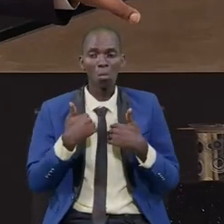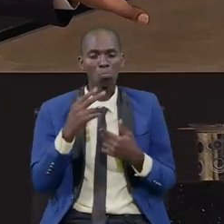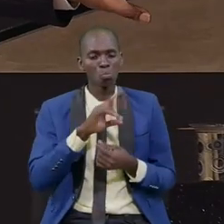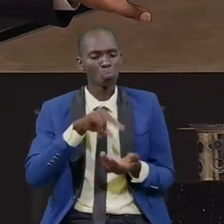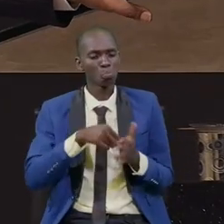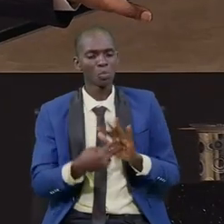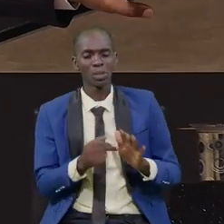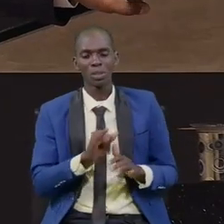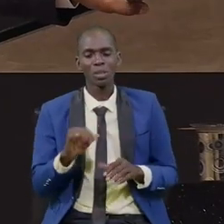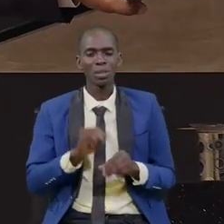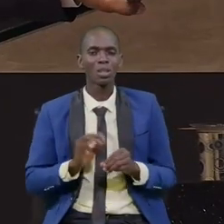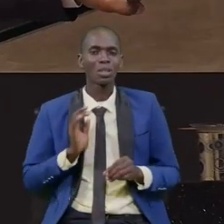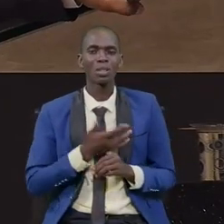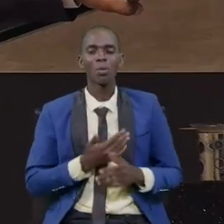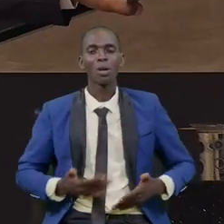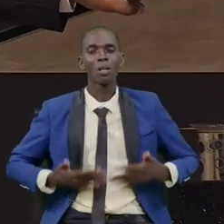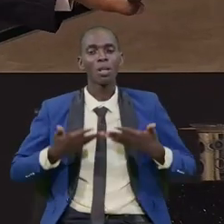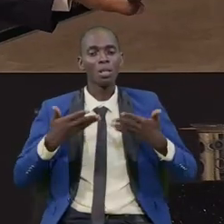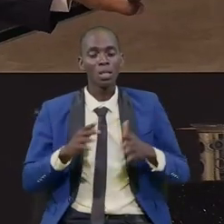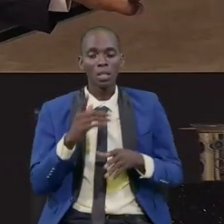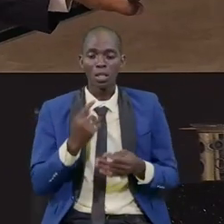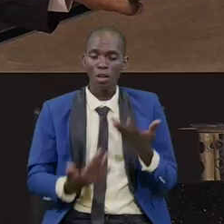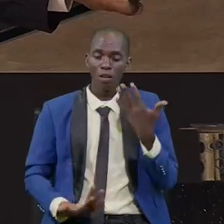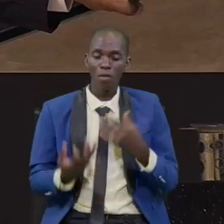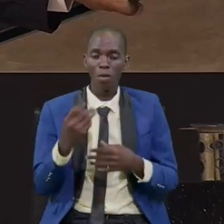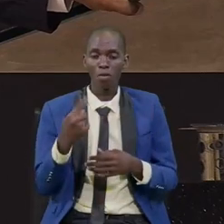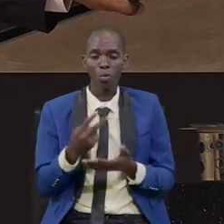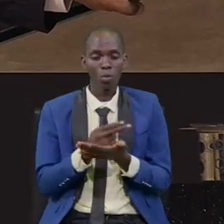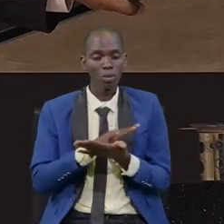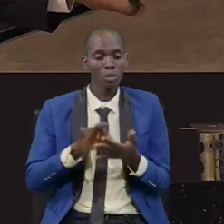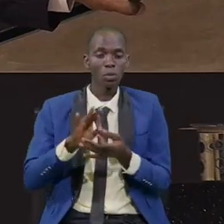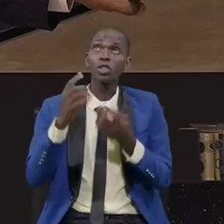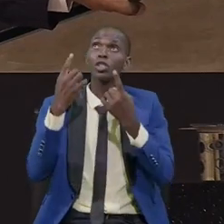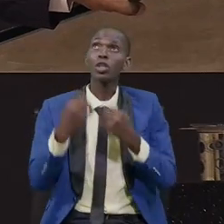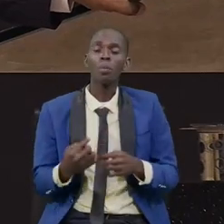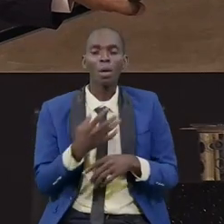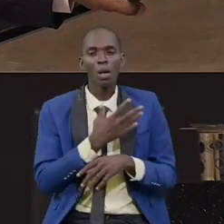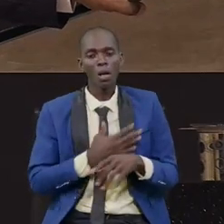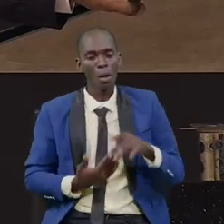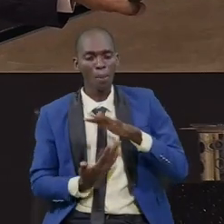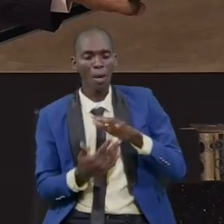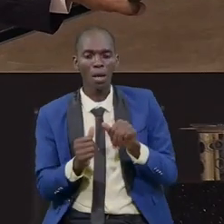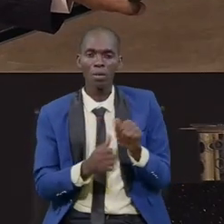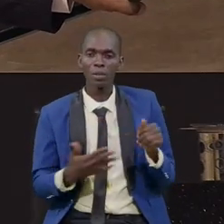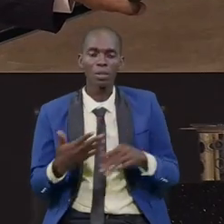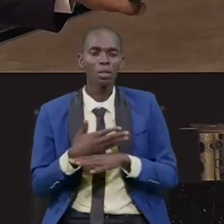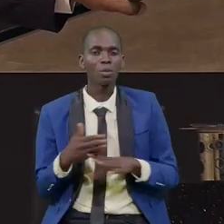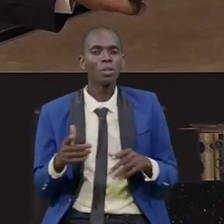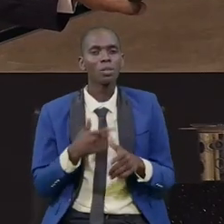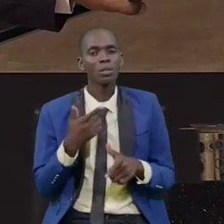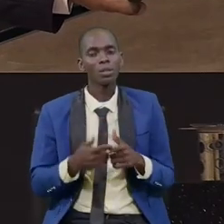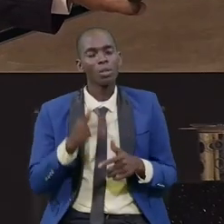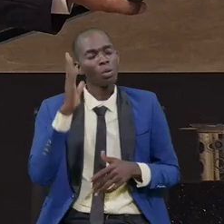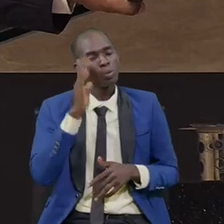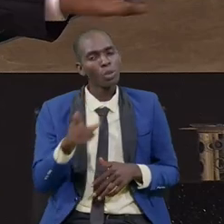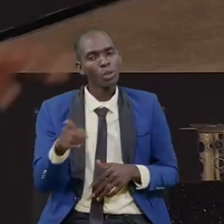de signification dans notre vie. Que le feu du Saint-Esprit vienne brûler toutes choses. C'est alors que